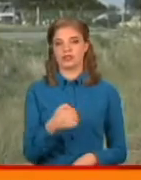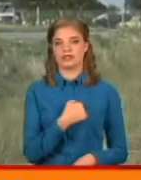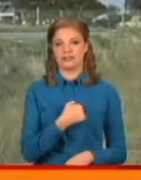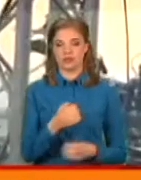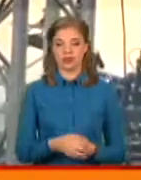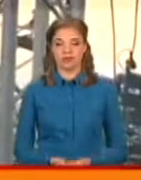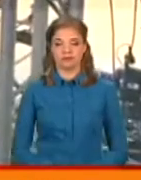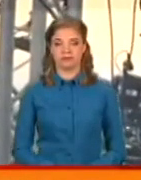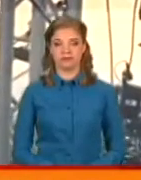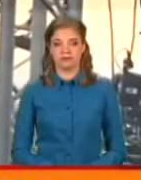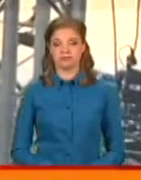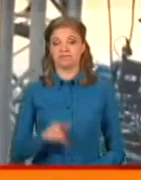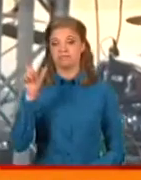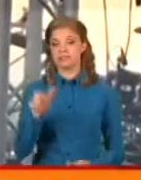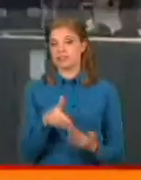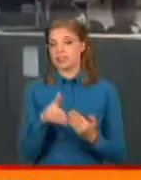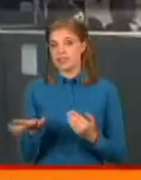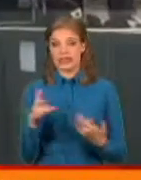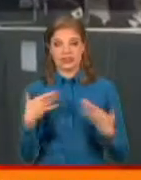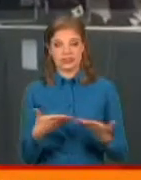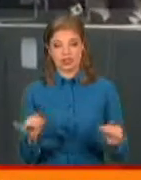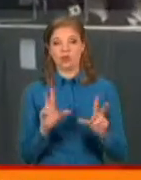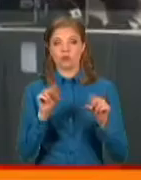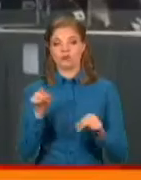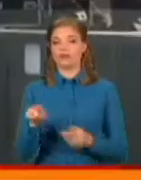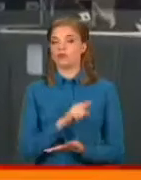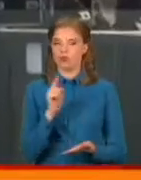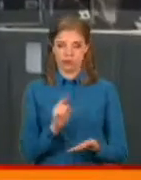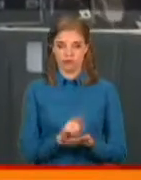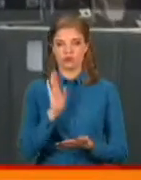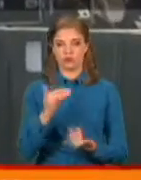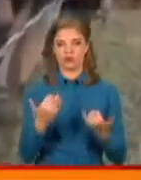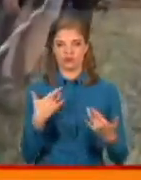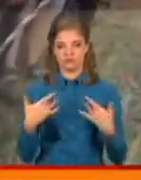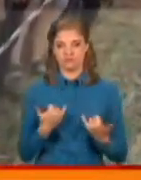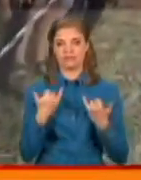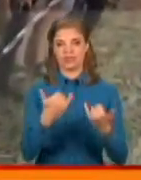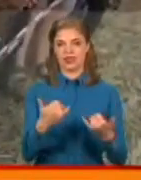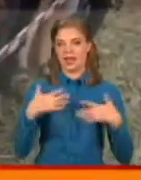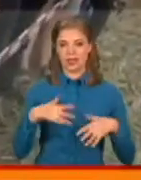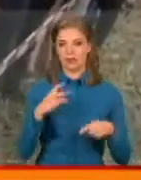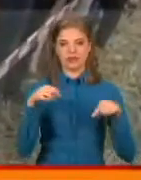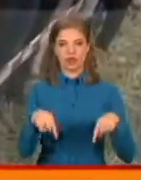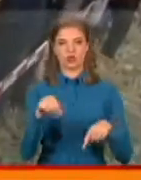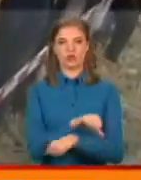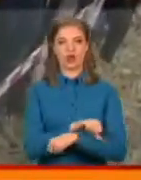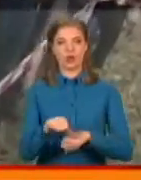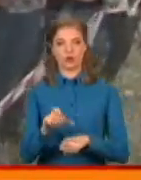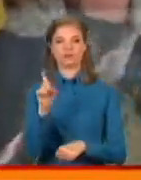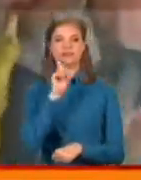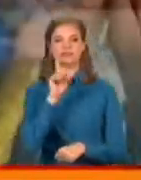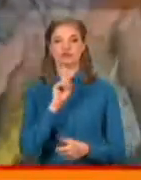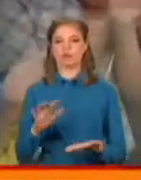військові. Андрій Хлимнюк іде зі сцени і обіцяє, він ще обов'язково зіграє для кримців. Але не тут, на кордоні із